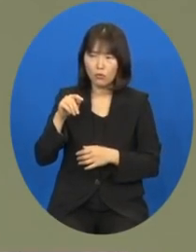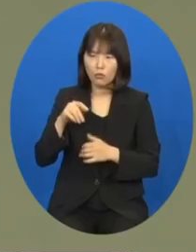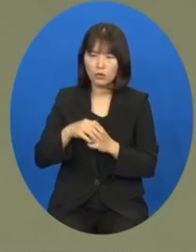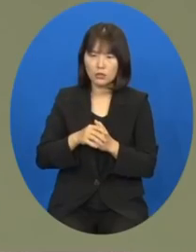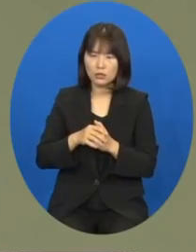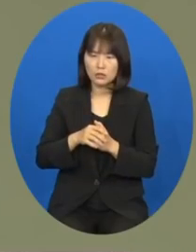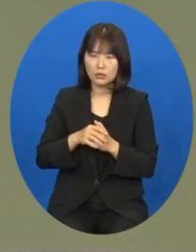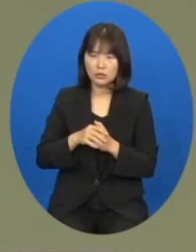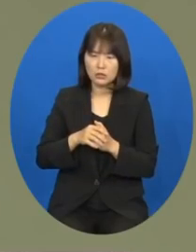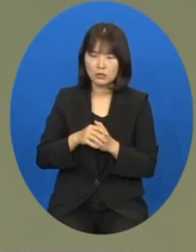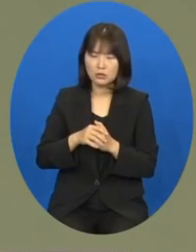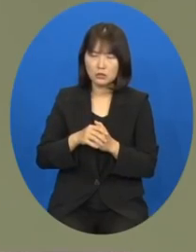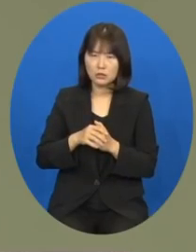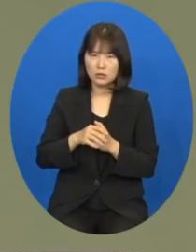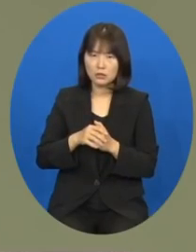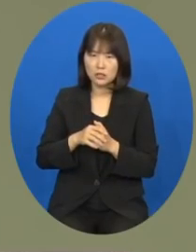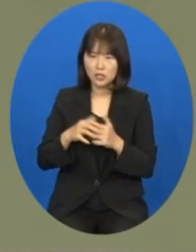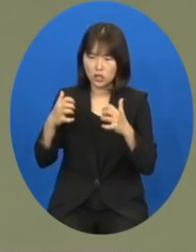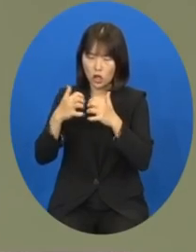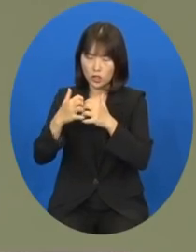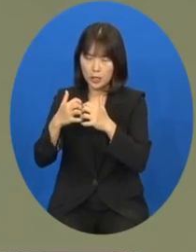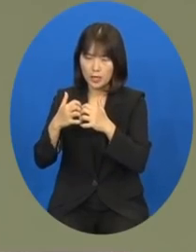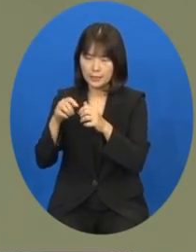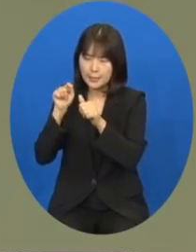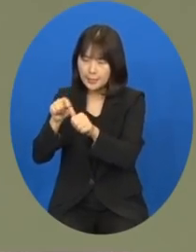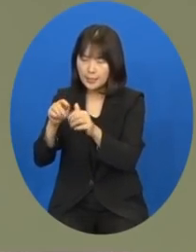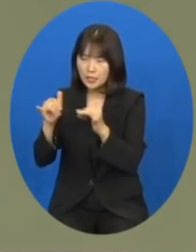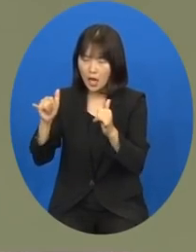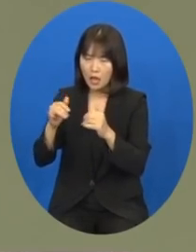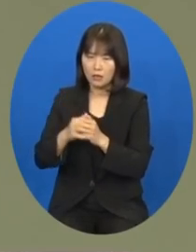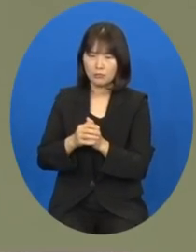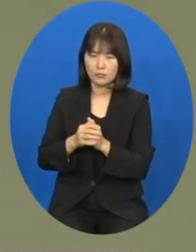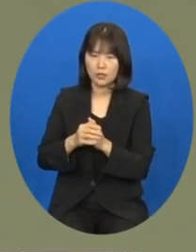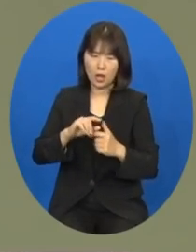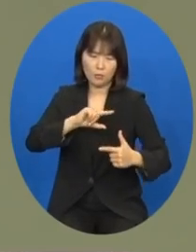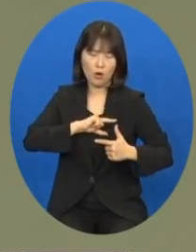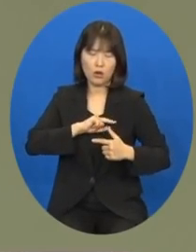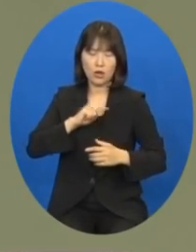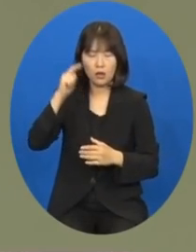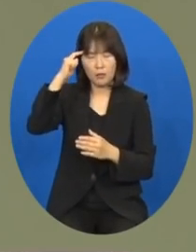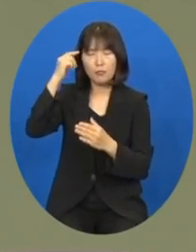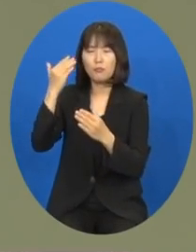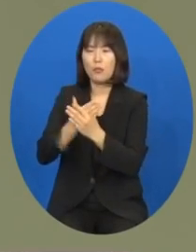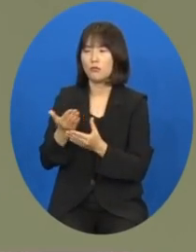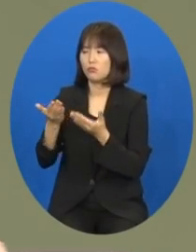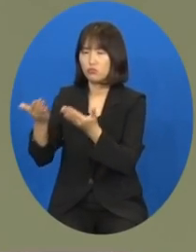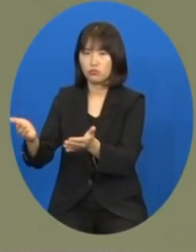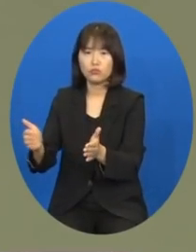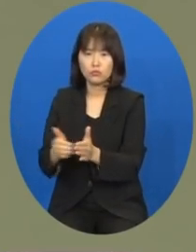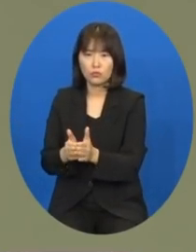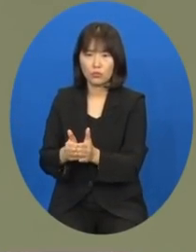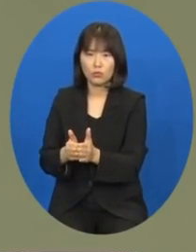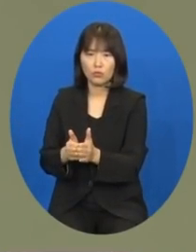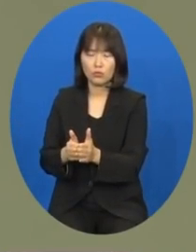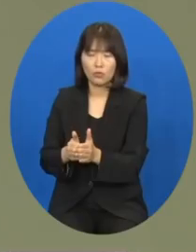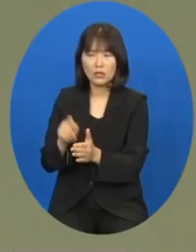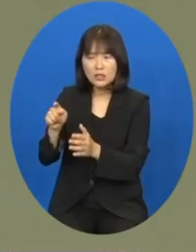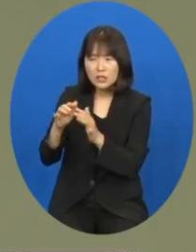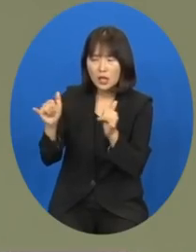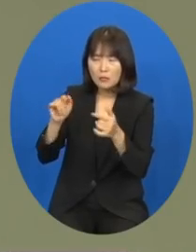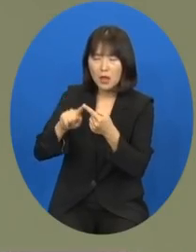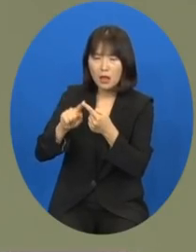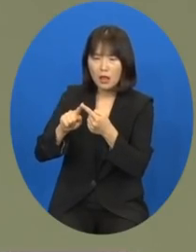줬어요 이런 사람인 줄 알았더라면 명예박사 주어 겠습니까 뭐 더라 본 것이죠